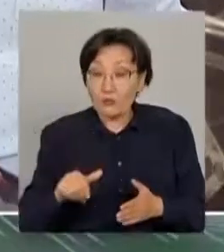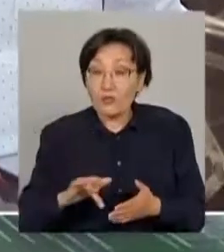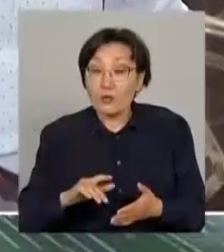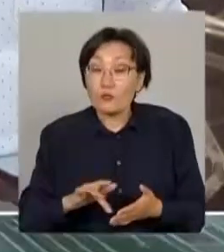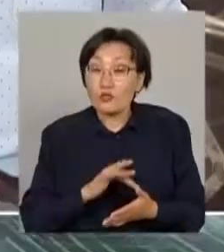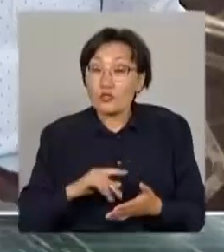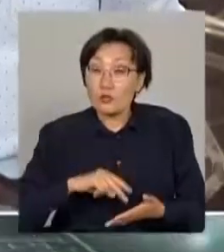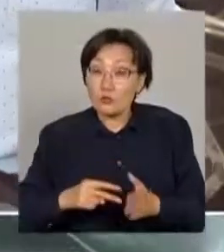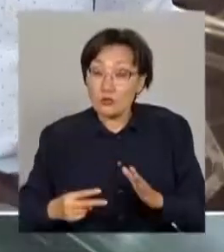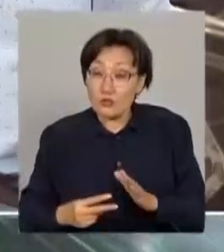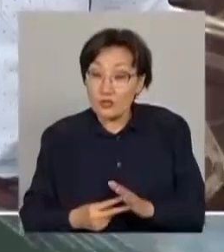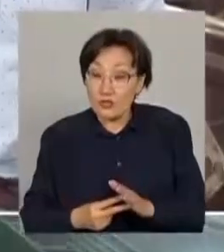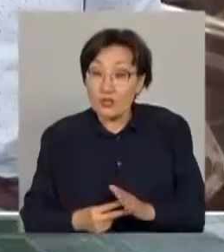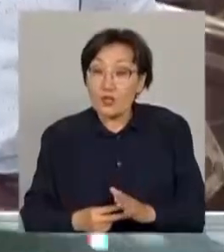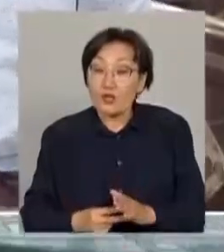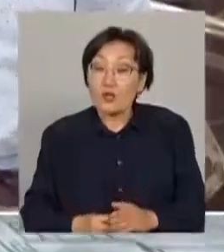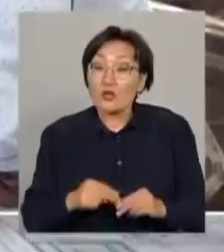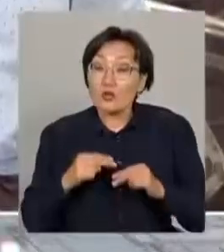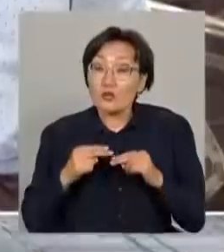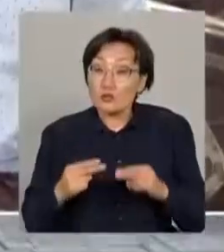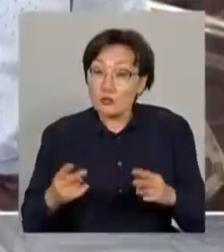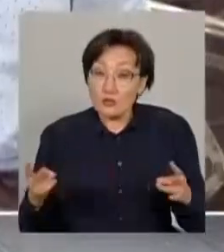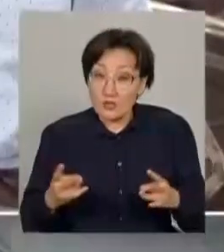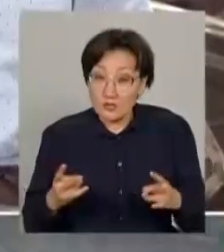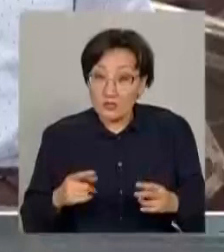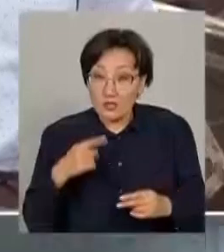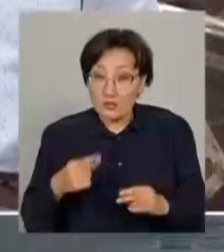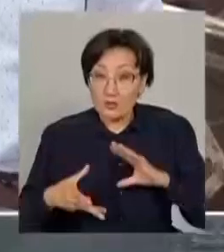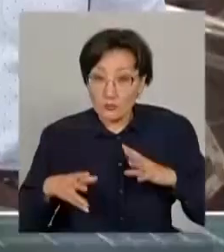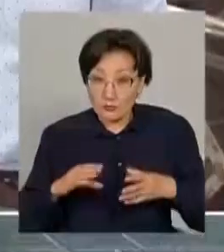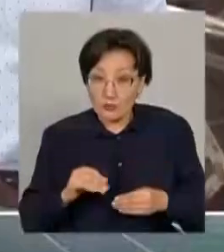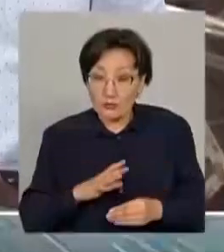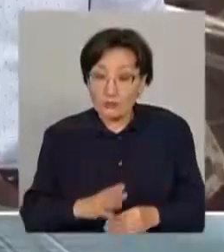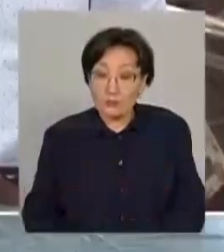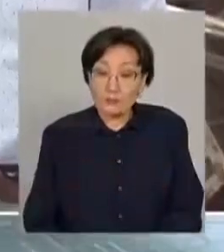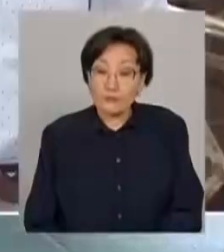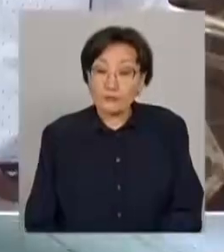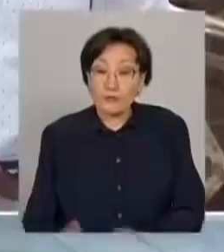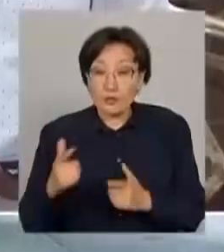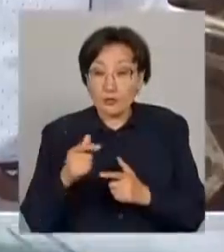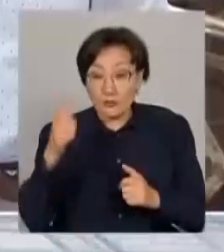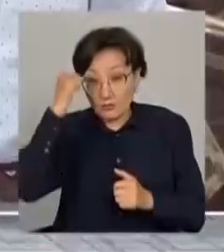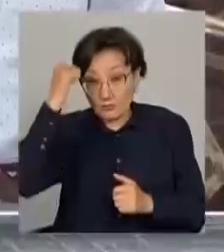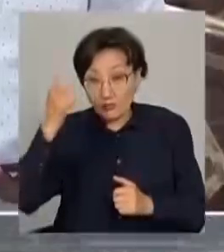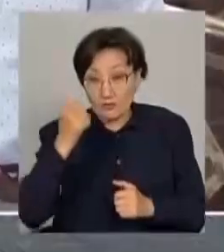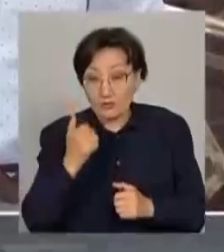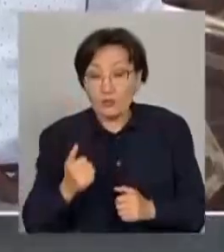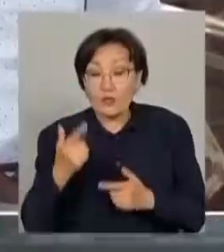кезде ескеруі қажеттігін айтып, сөздерін түйіндеді. Аяулым. Ақпарыңа рахмет Өмір.